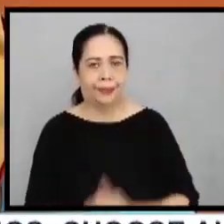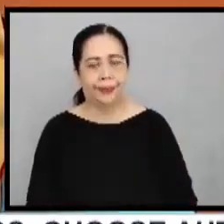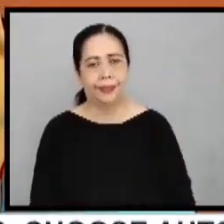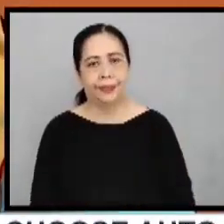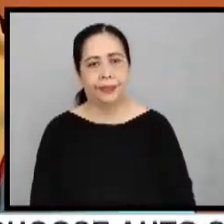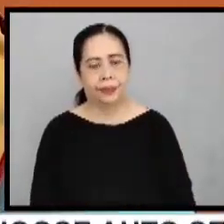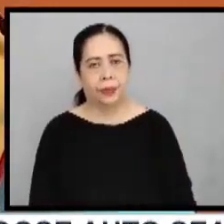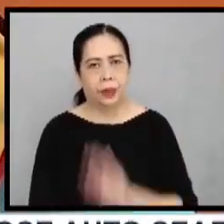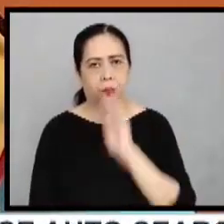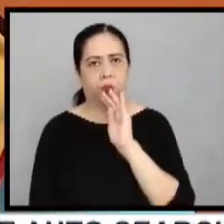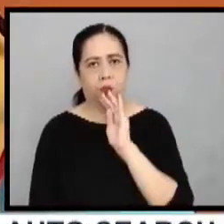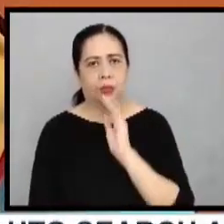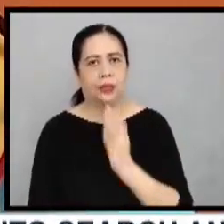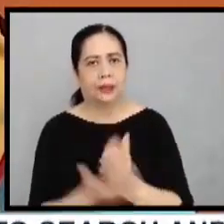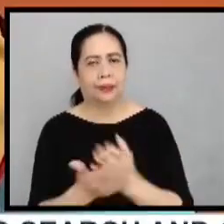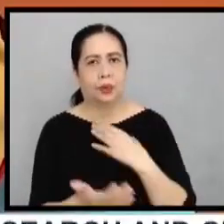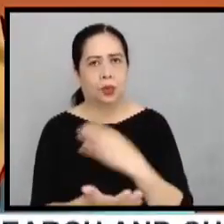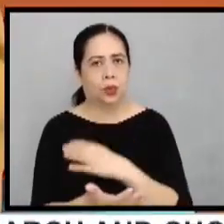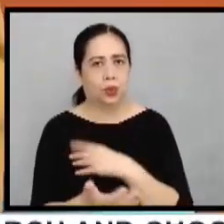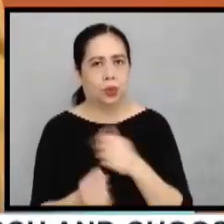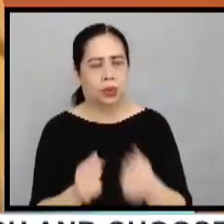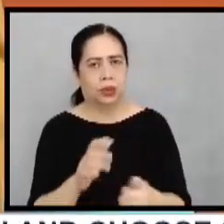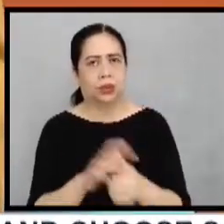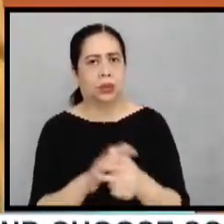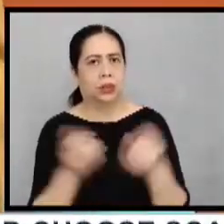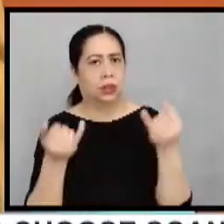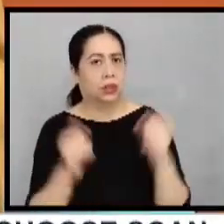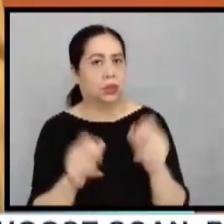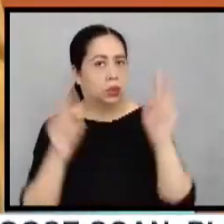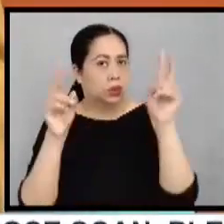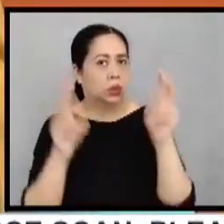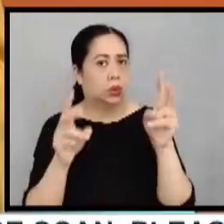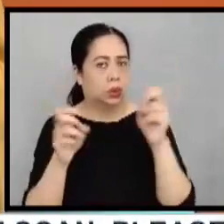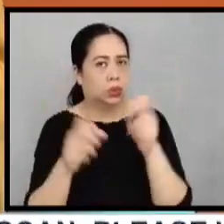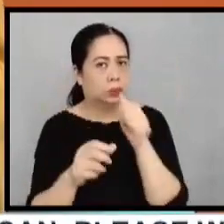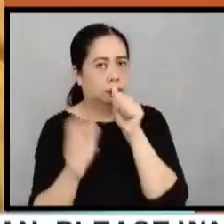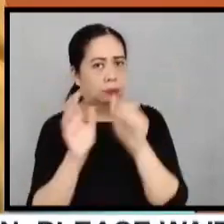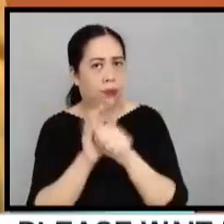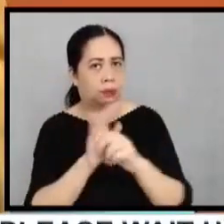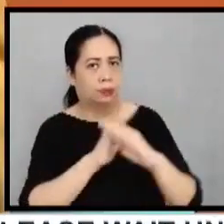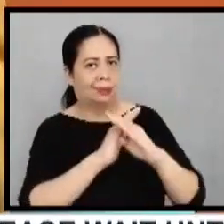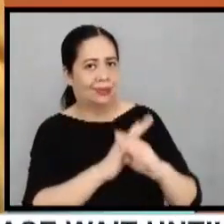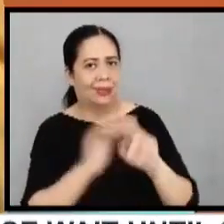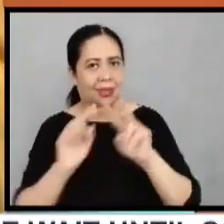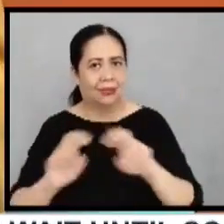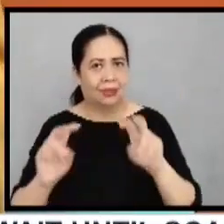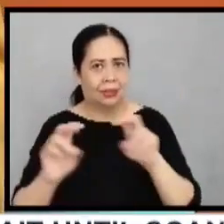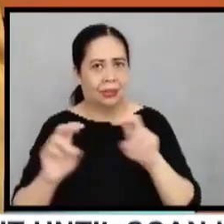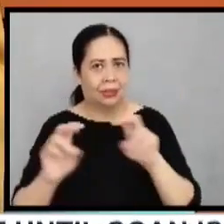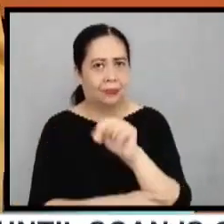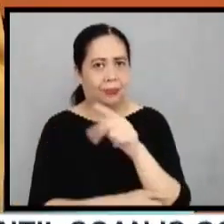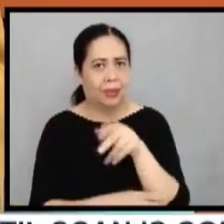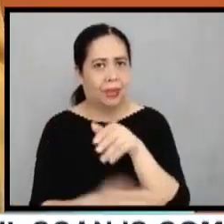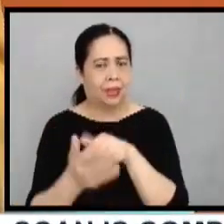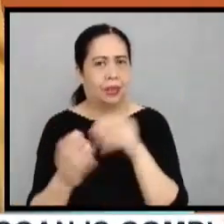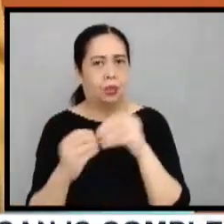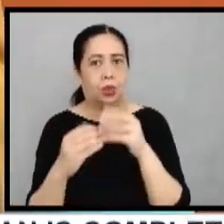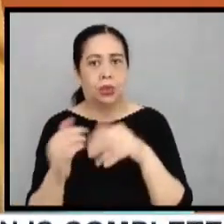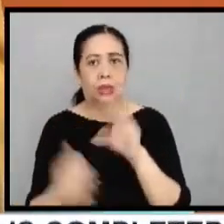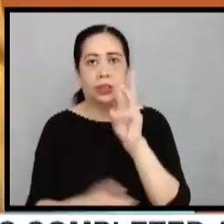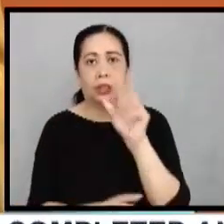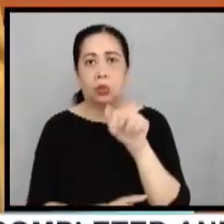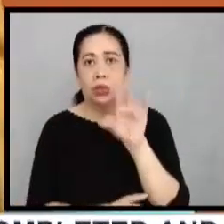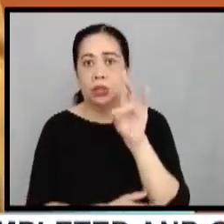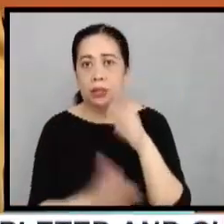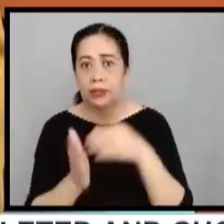Ikinadismaya ng mga kongresistang lumutang na isyu ng umano'y cover-up sa imbestigasyon ng Philippine National Police sa mahigit 6.7